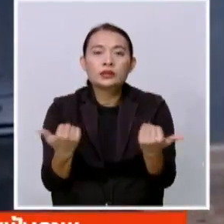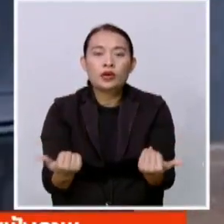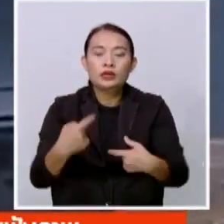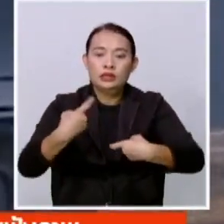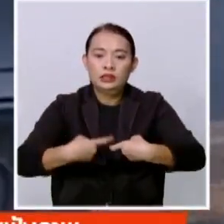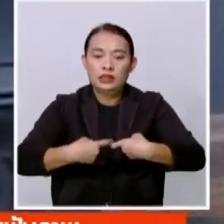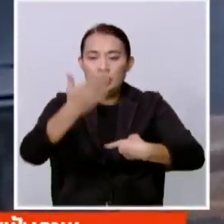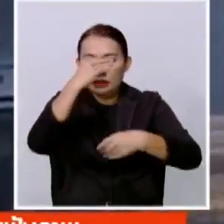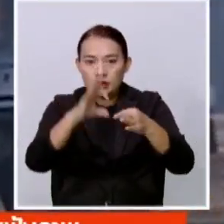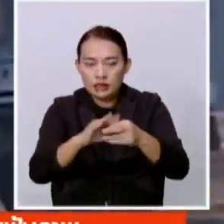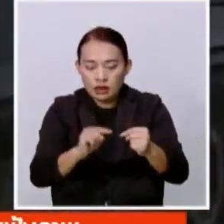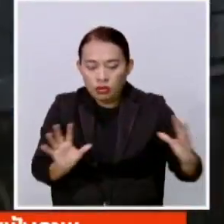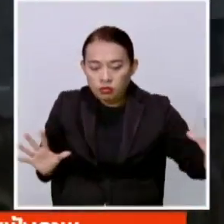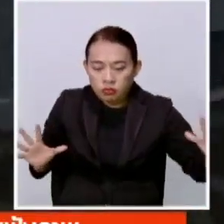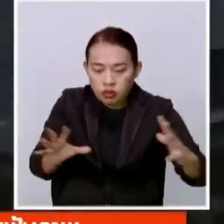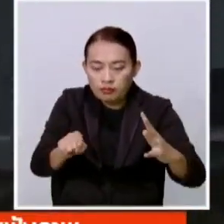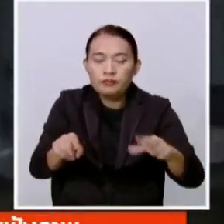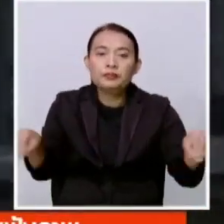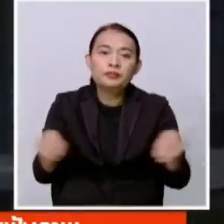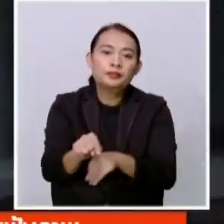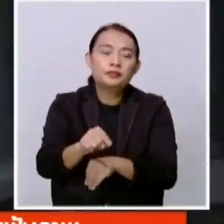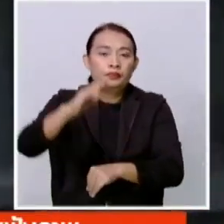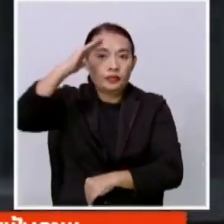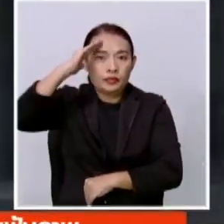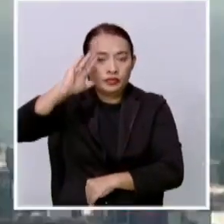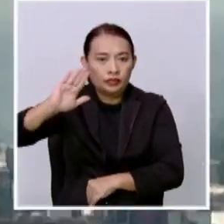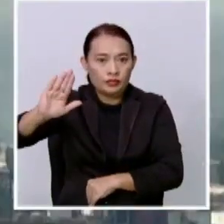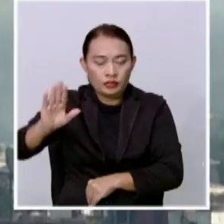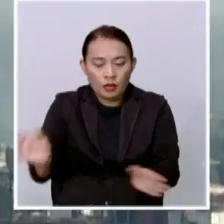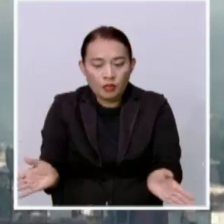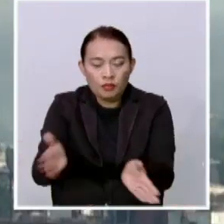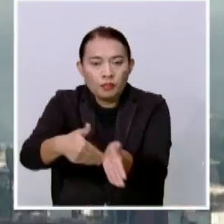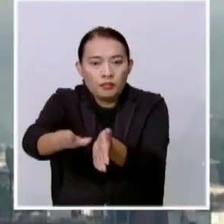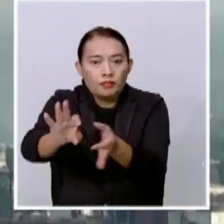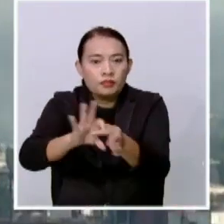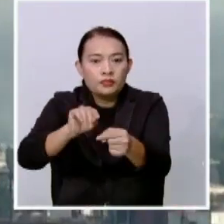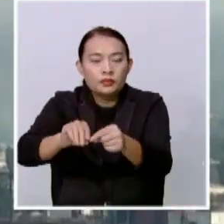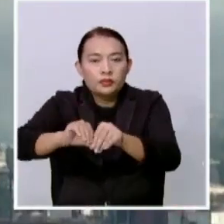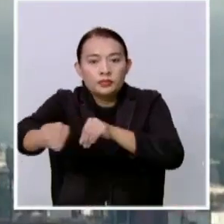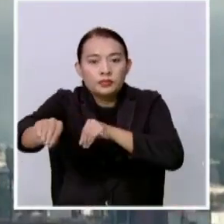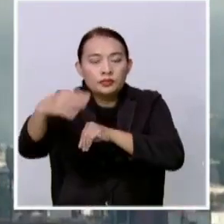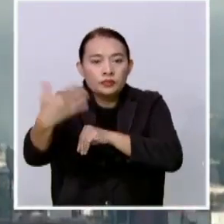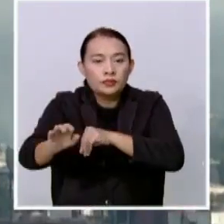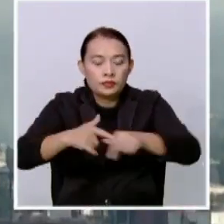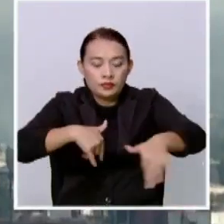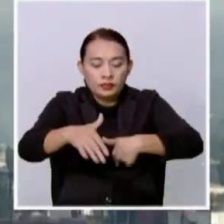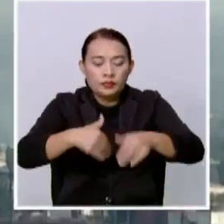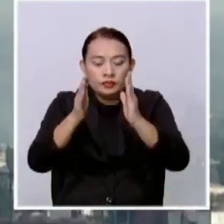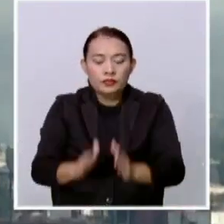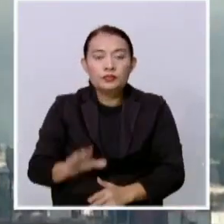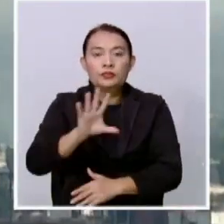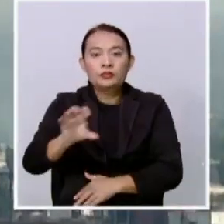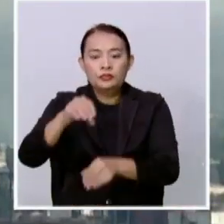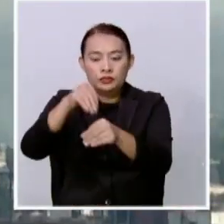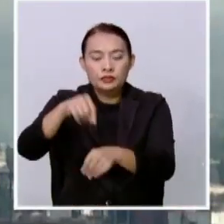จากการถูกกระชับพื้นที่อย่างต่อเนื่องทำให้ทหารของยูเครนถูกต้อนออกไปอยู่แถบชานเมืองและยังมีประชาชนราว500คน